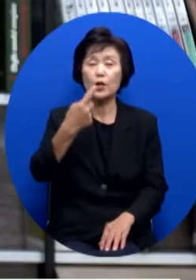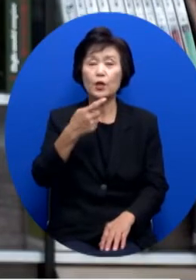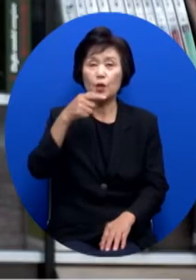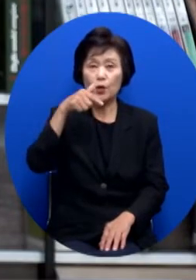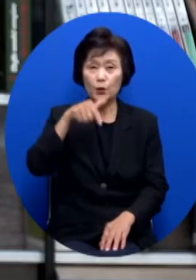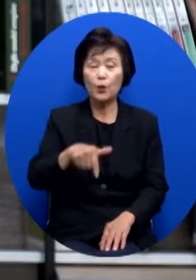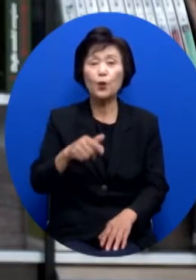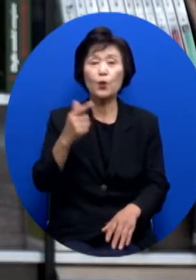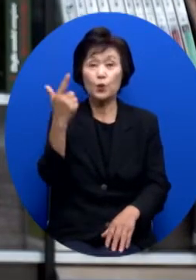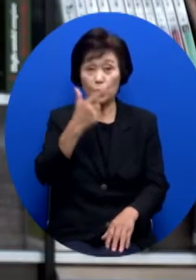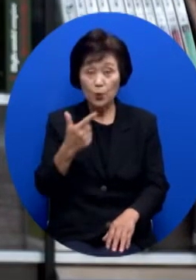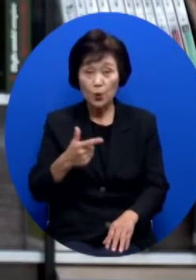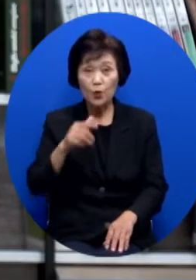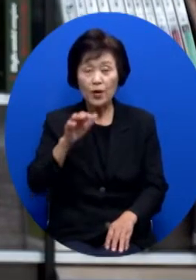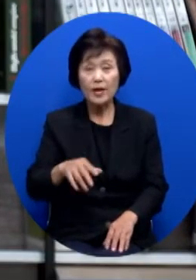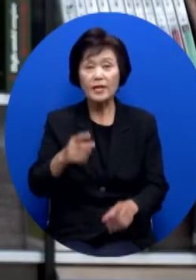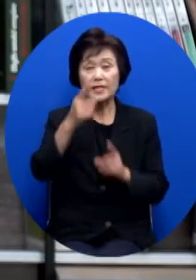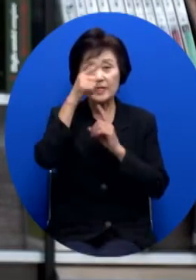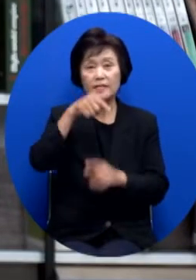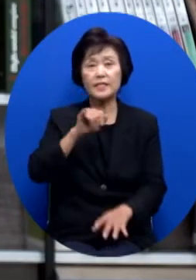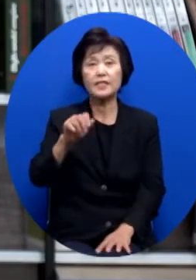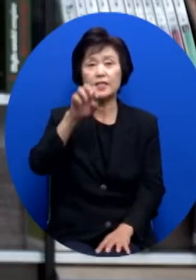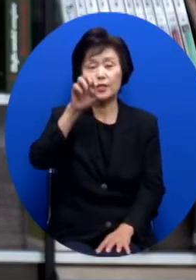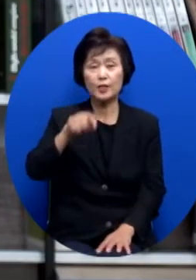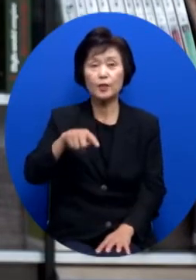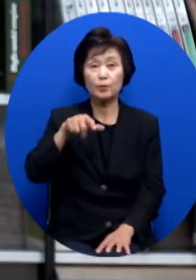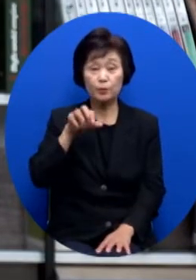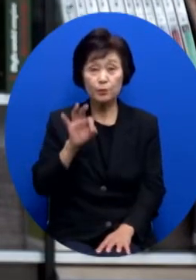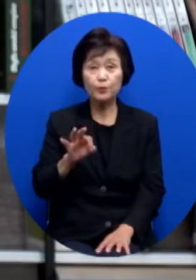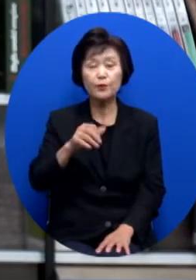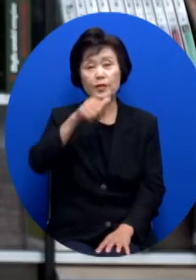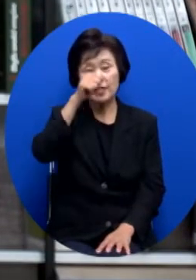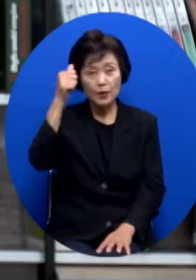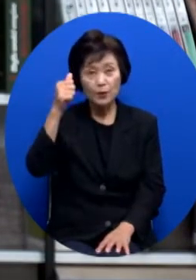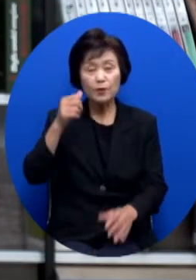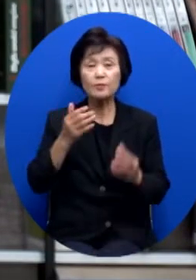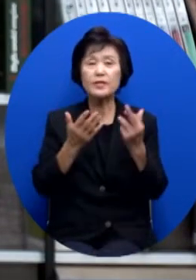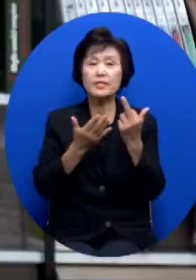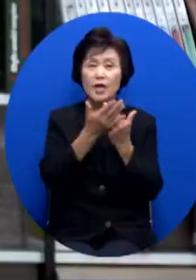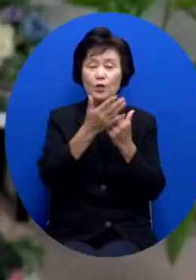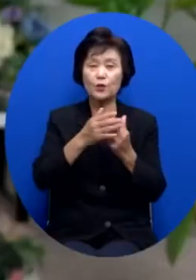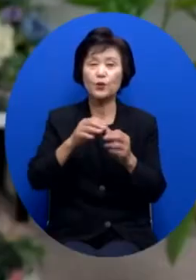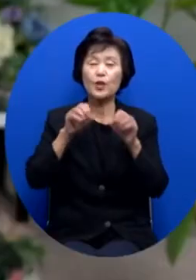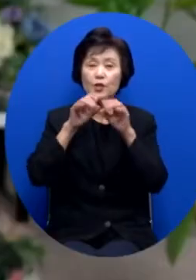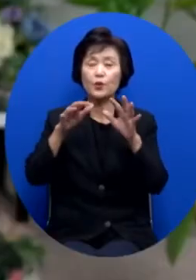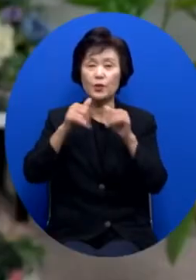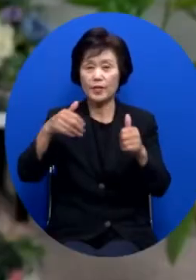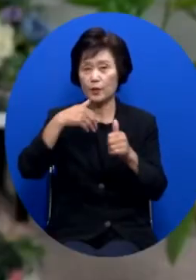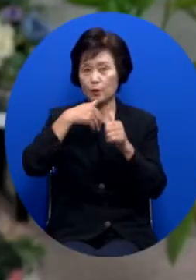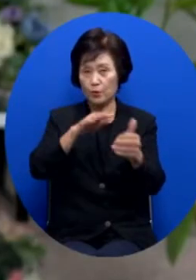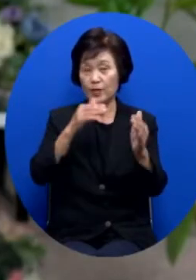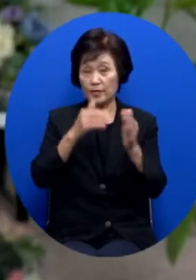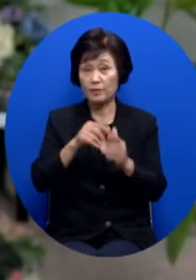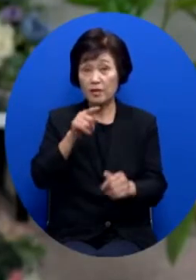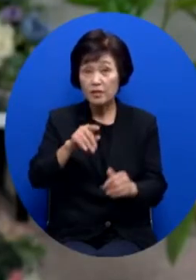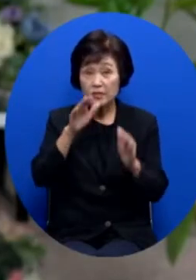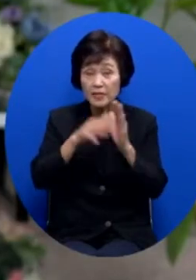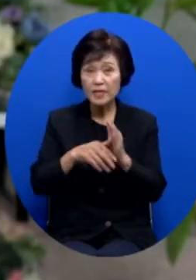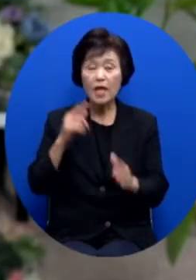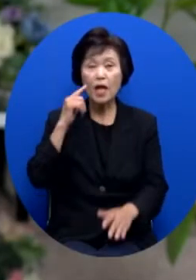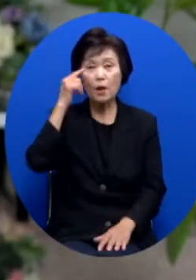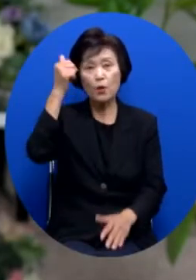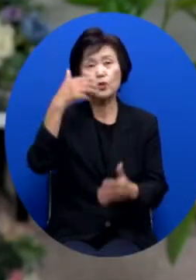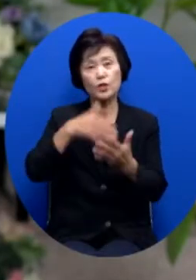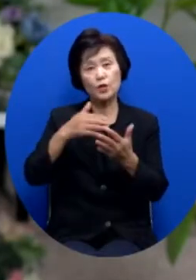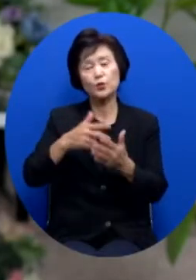동로에는이 깊은 목사님을 제조도 선교사로 파송했습니다 당시 목사가 일곱